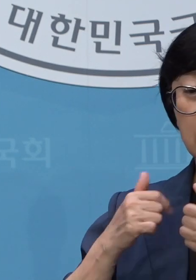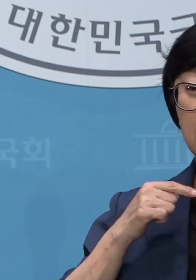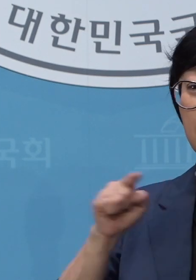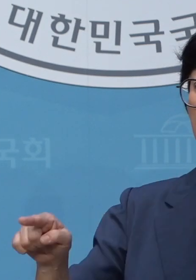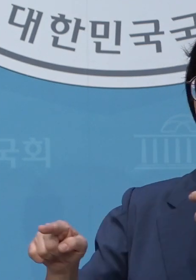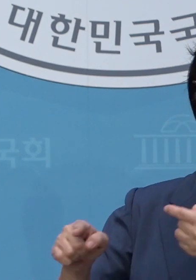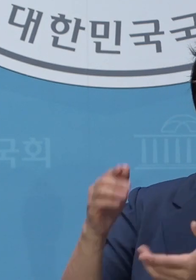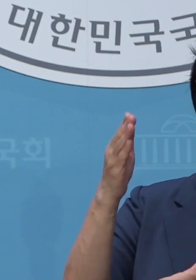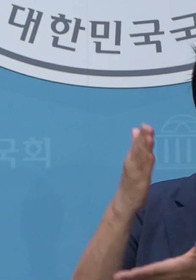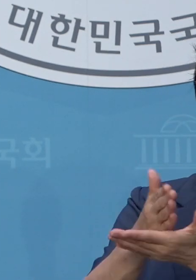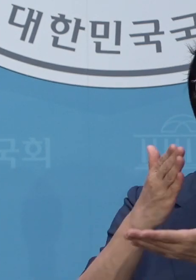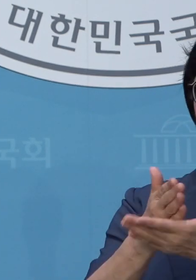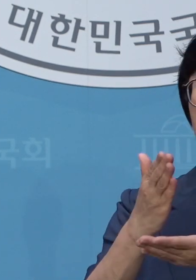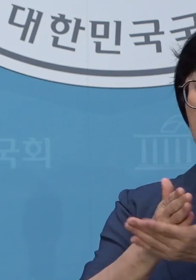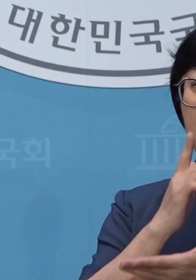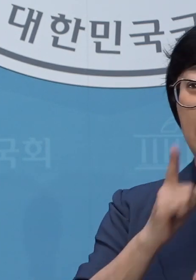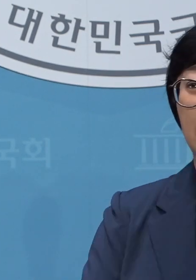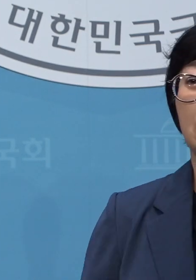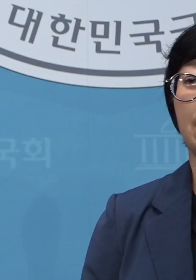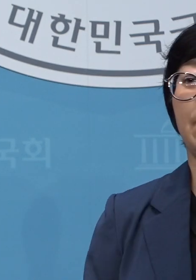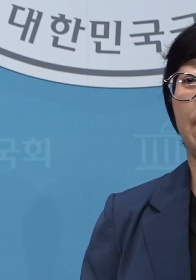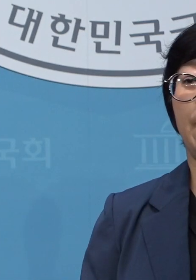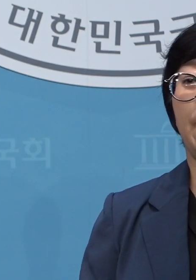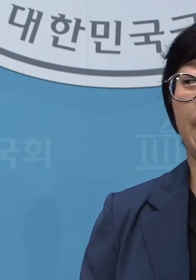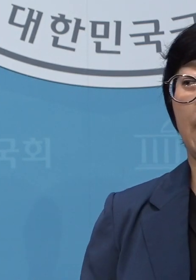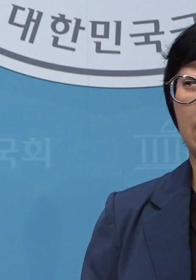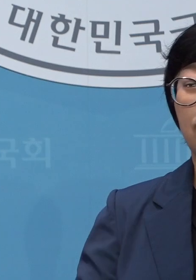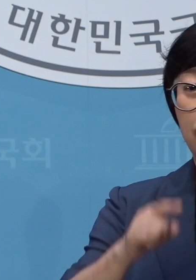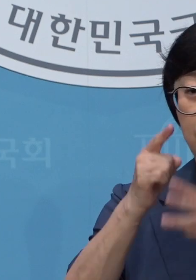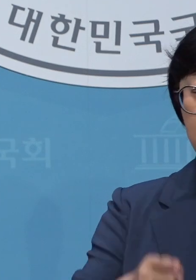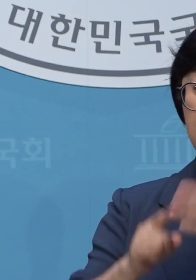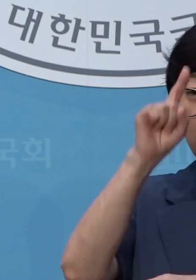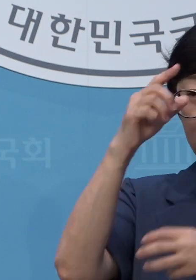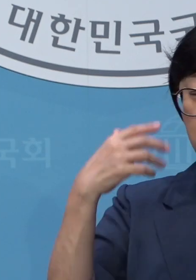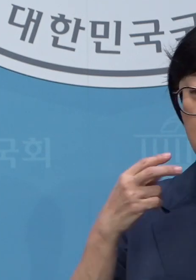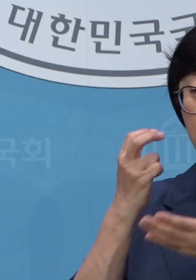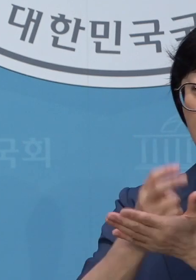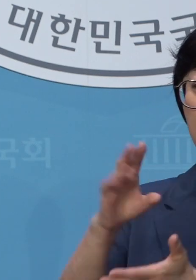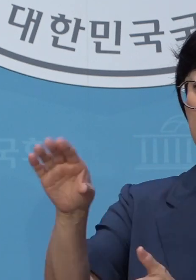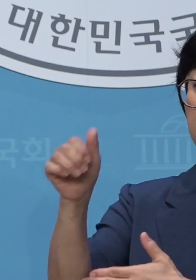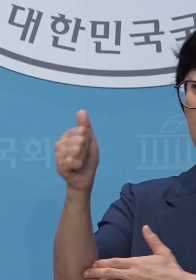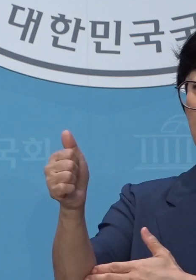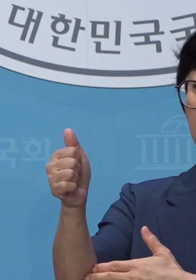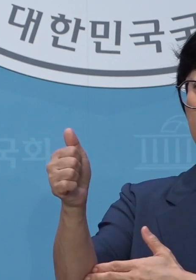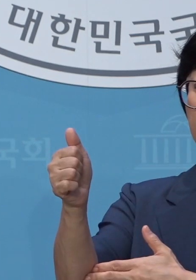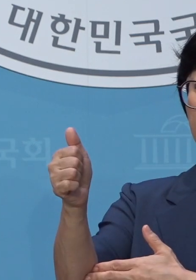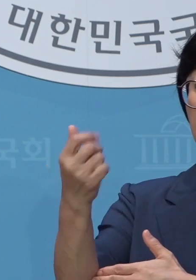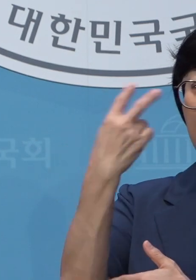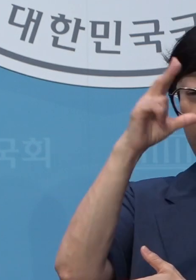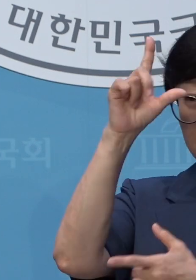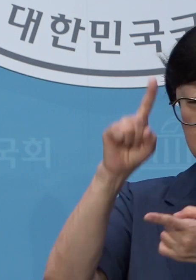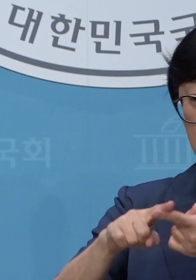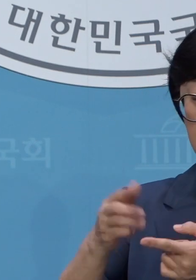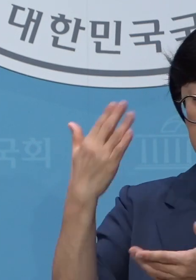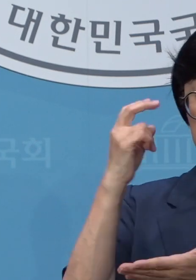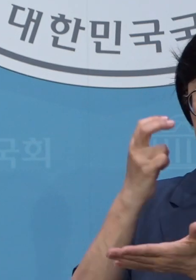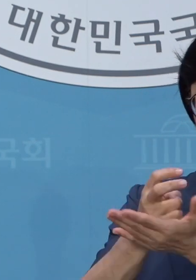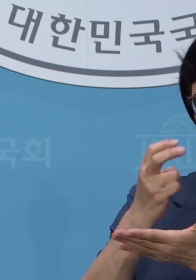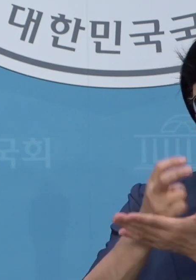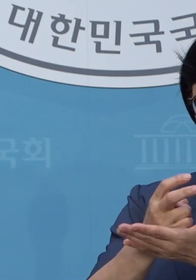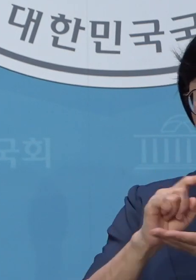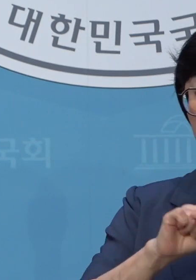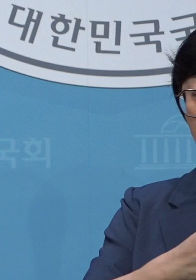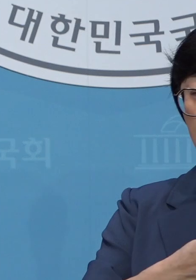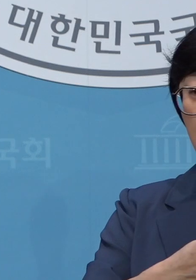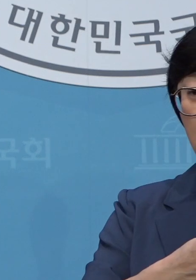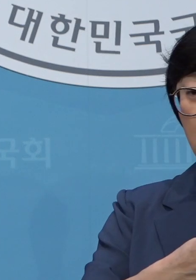동문서답은 그만할 때도 되지 않았습니까? 윤석열 정부의 법무부 장관으로서 검찰 지침을